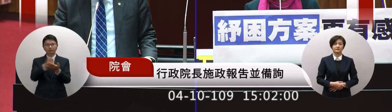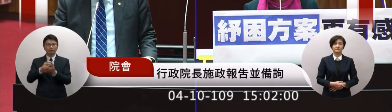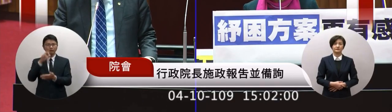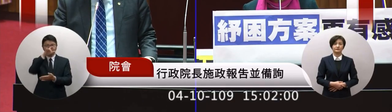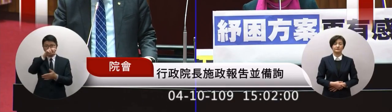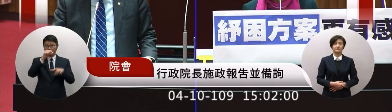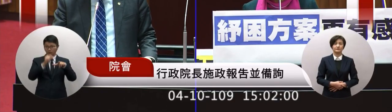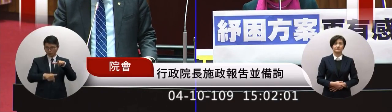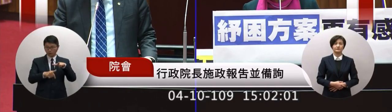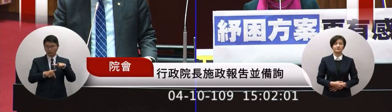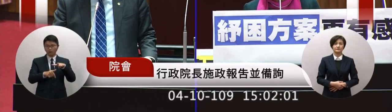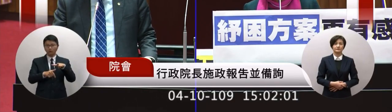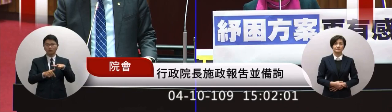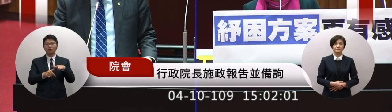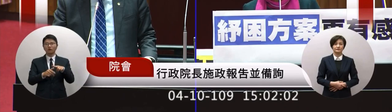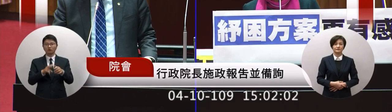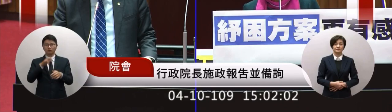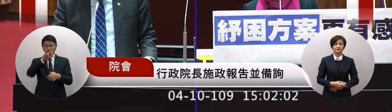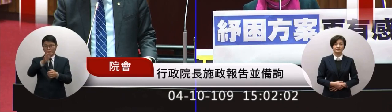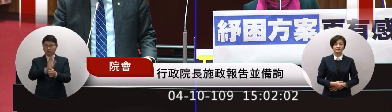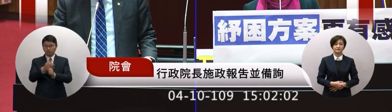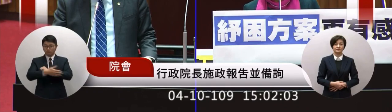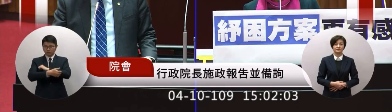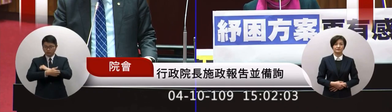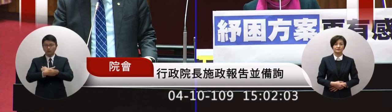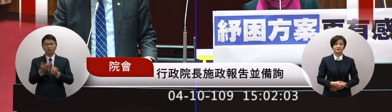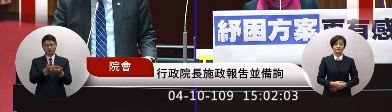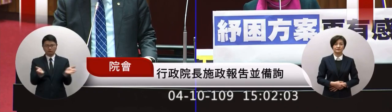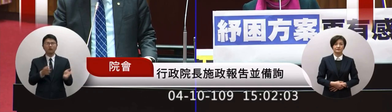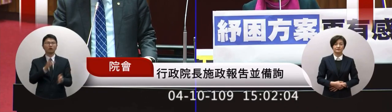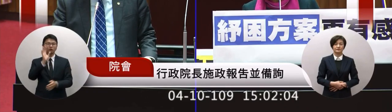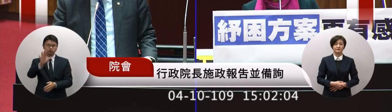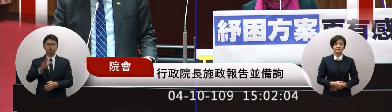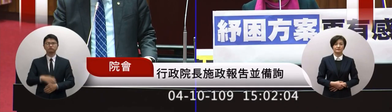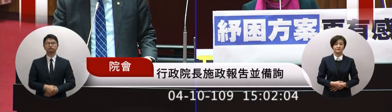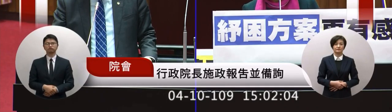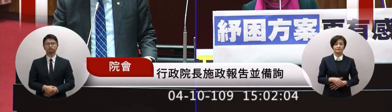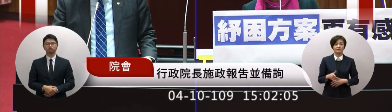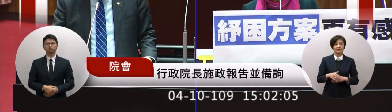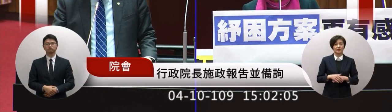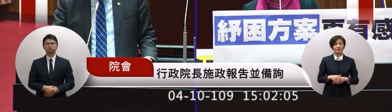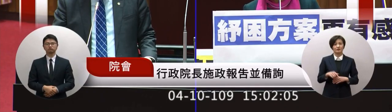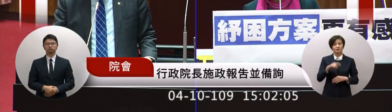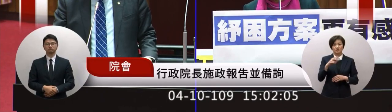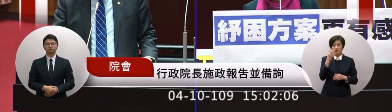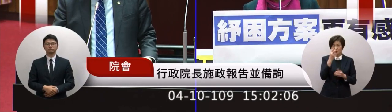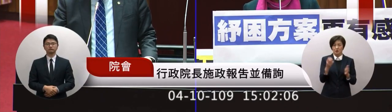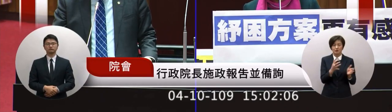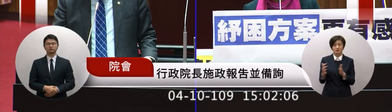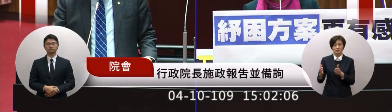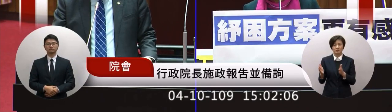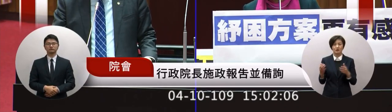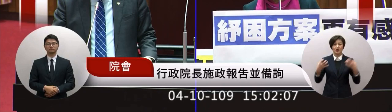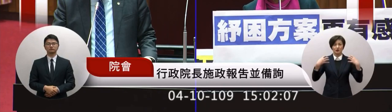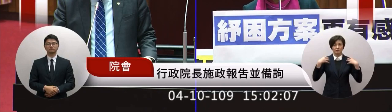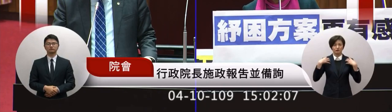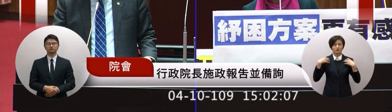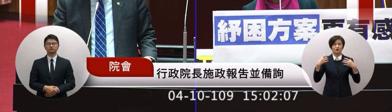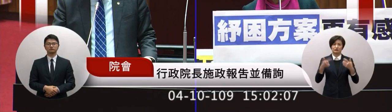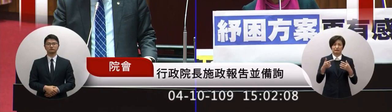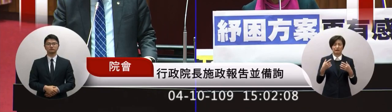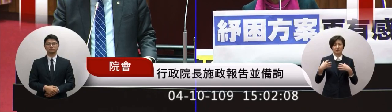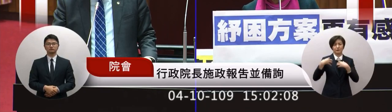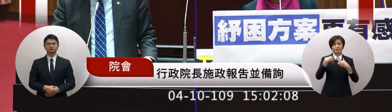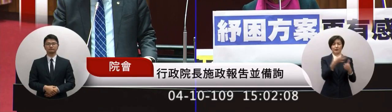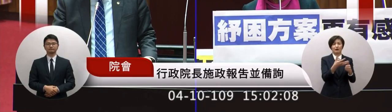们航班服务人员的一些保护。 不应该把这个管理的责任哦交给航空公司来